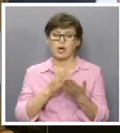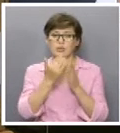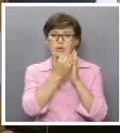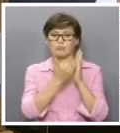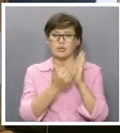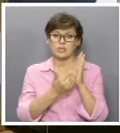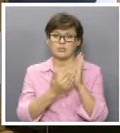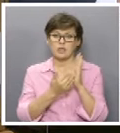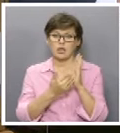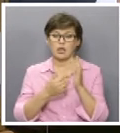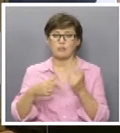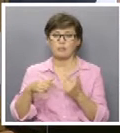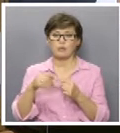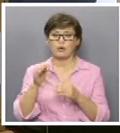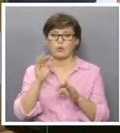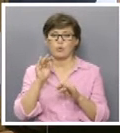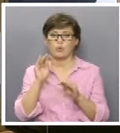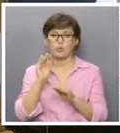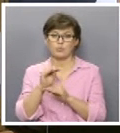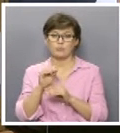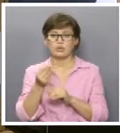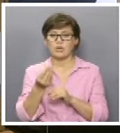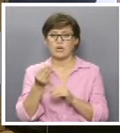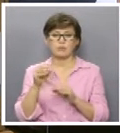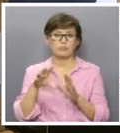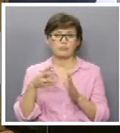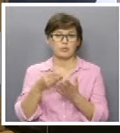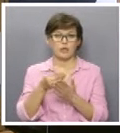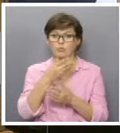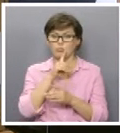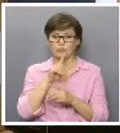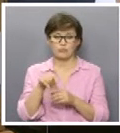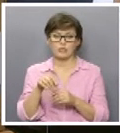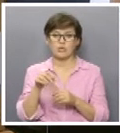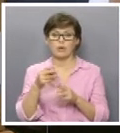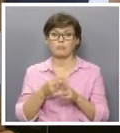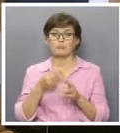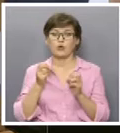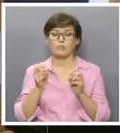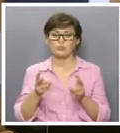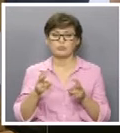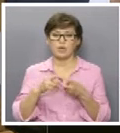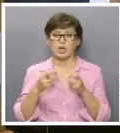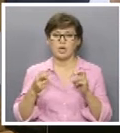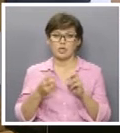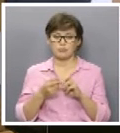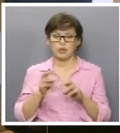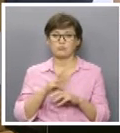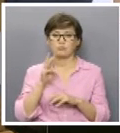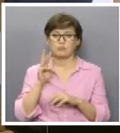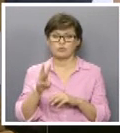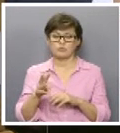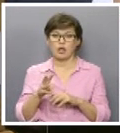бағдарламаның шеңберінде ешқандай қосымша комиссиялар алынбайды. Және қауіпсіздік мәселесін қамтамасыз ету